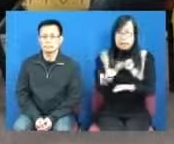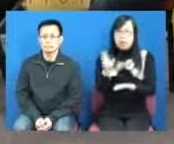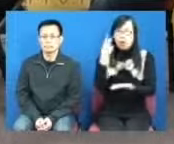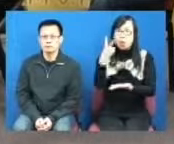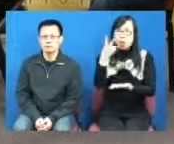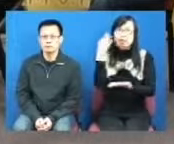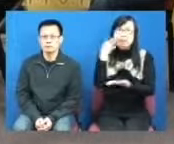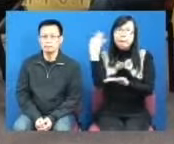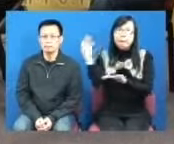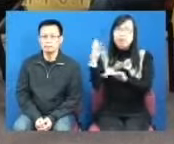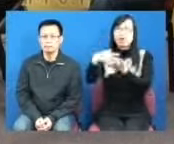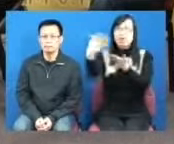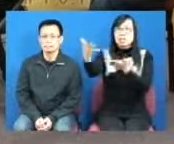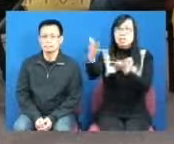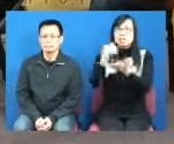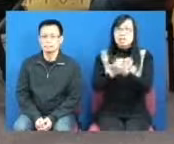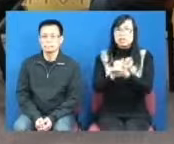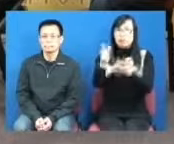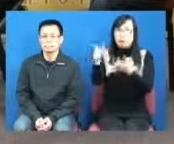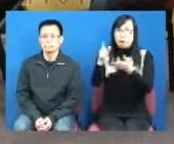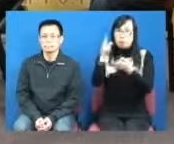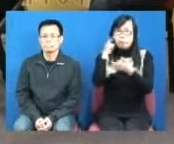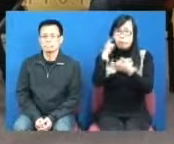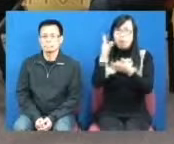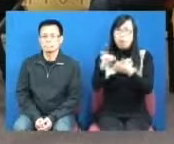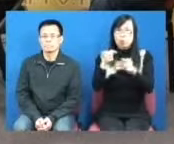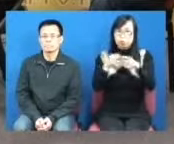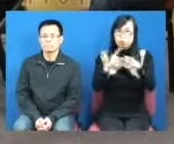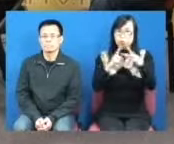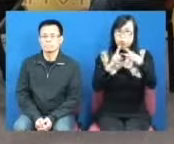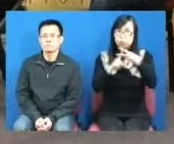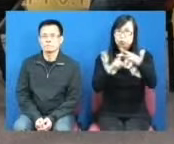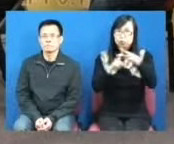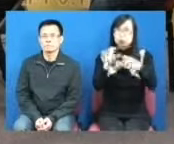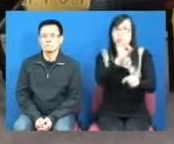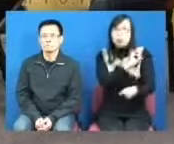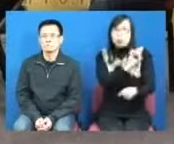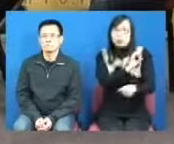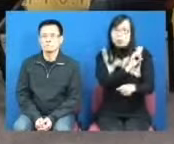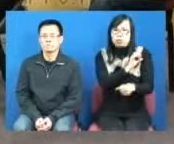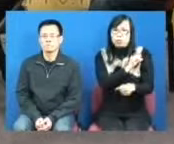手邊的是曾國鋒他是工會的中堅份子